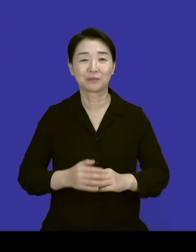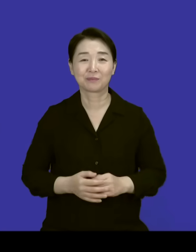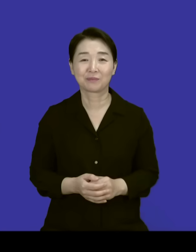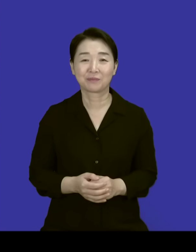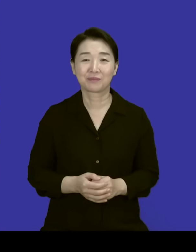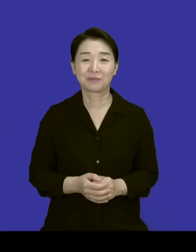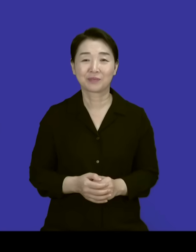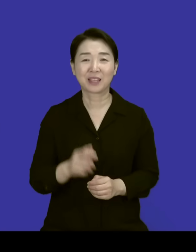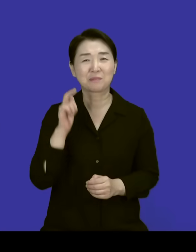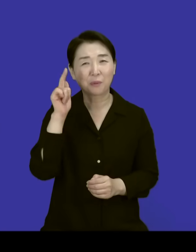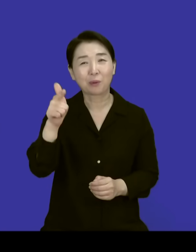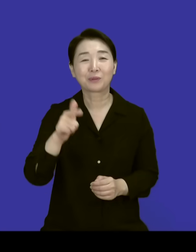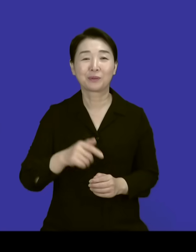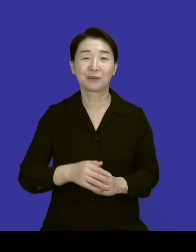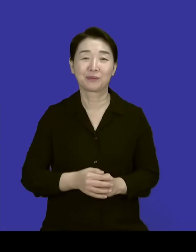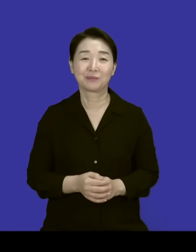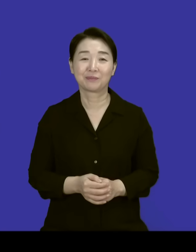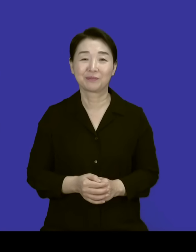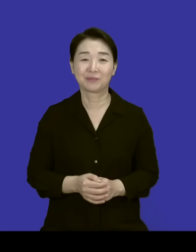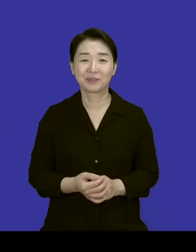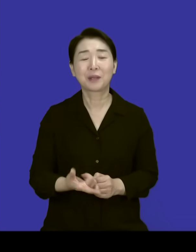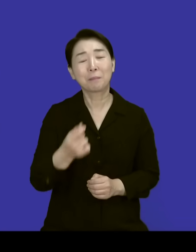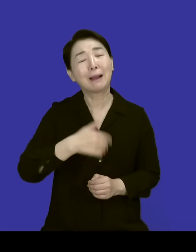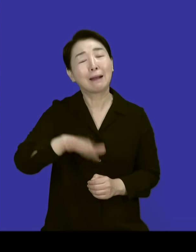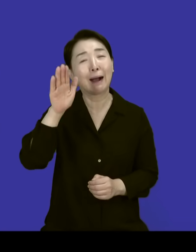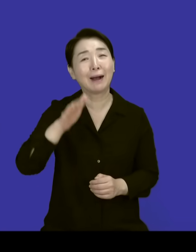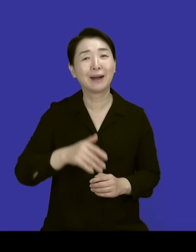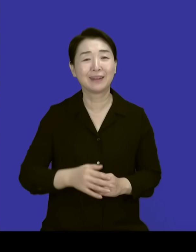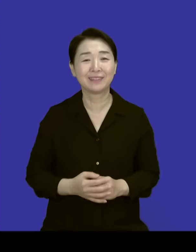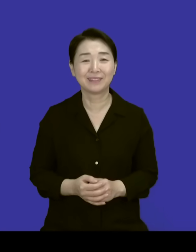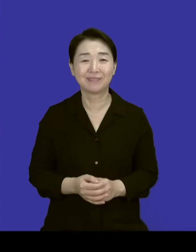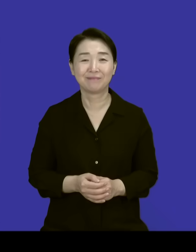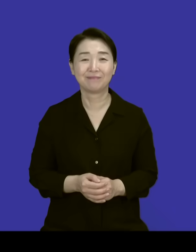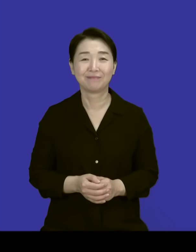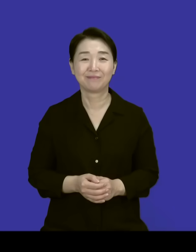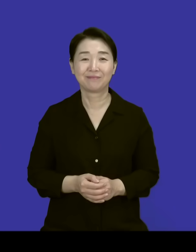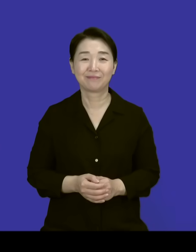아직 멀었고요. 상황 정작 빨리 가셔야 될 것 같은데 새벽 기도를.